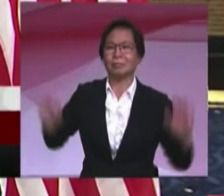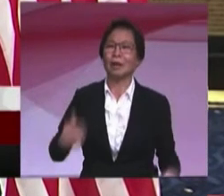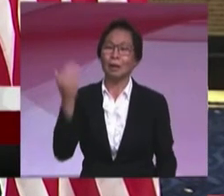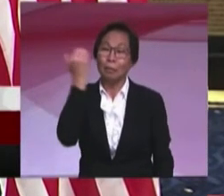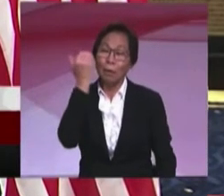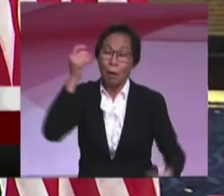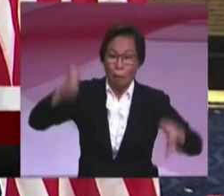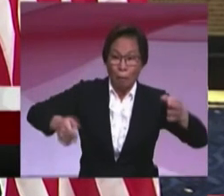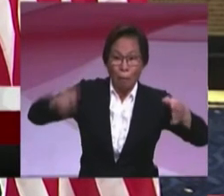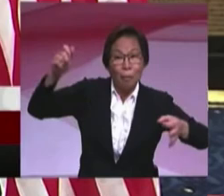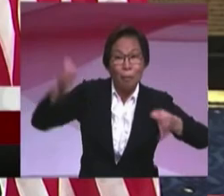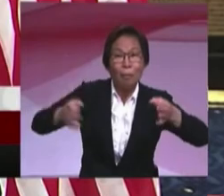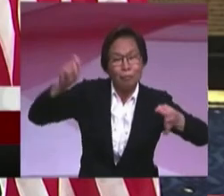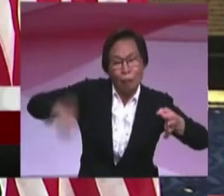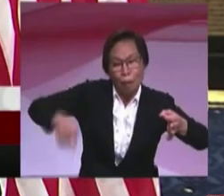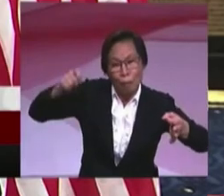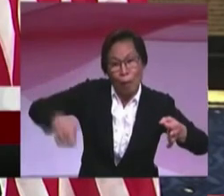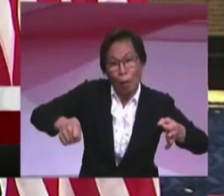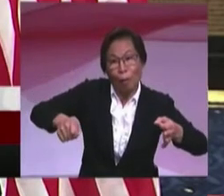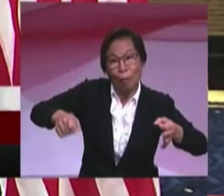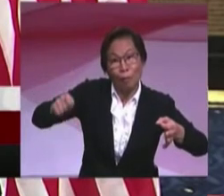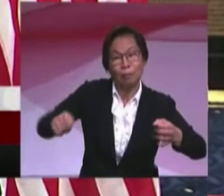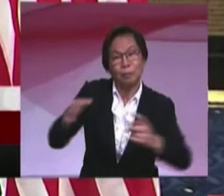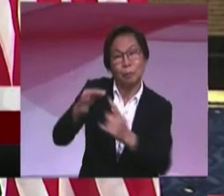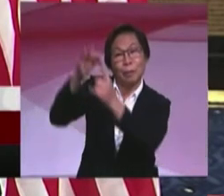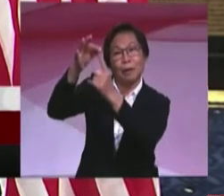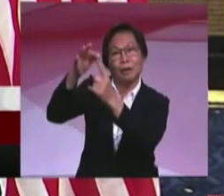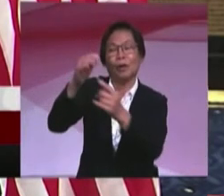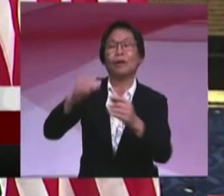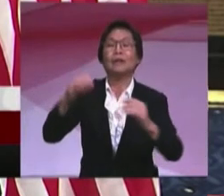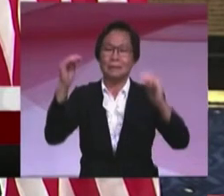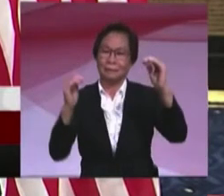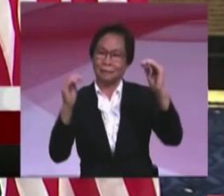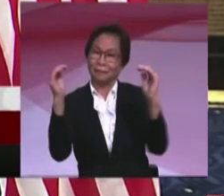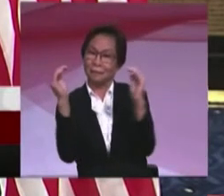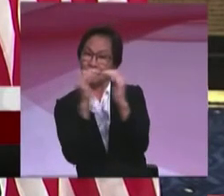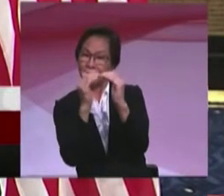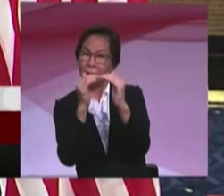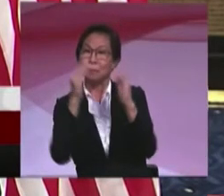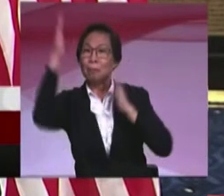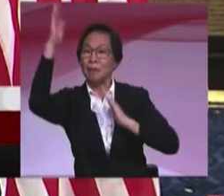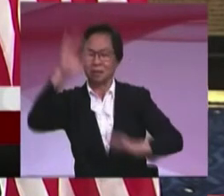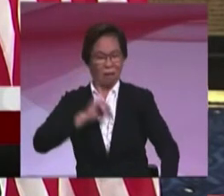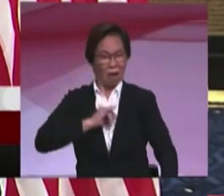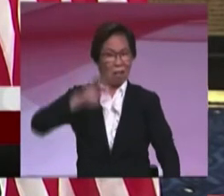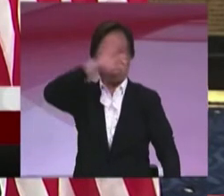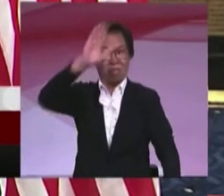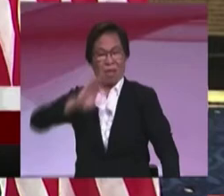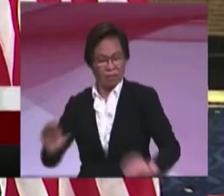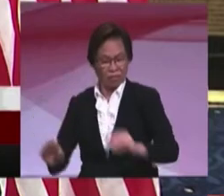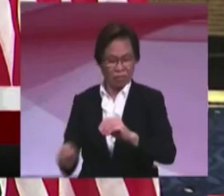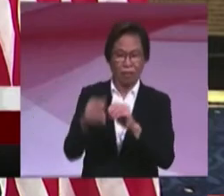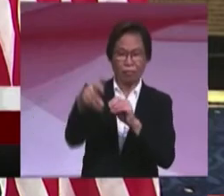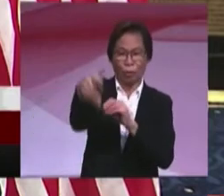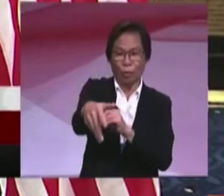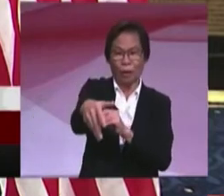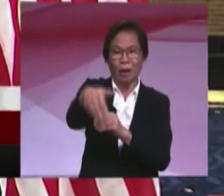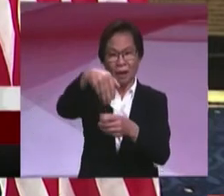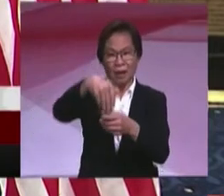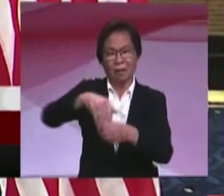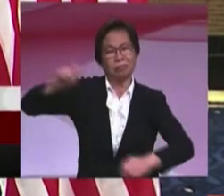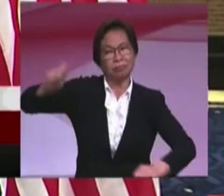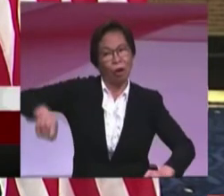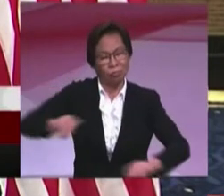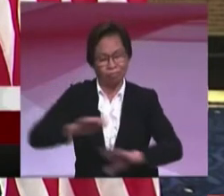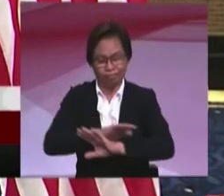Welcome to the new to be the Bike noh Justice in our country and I will never interview In the business of